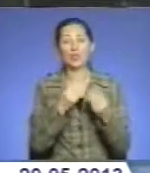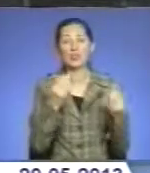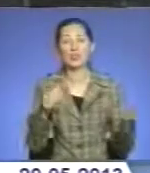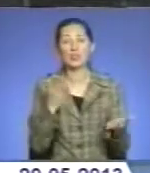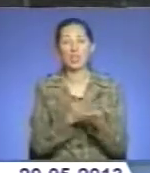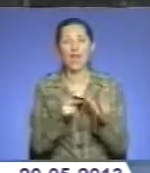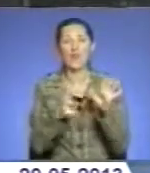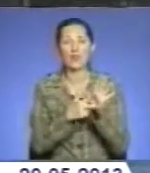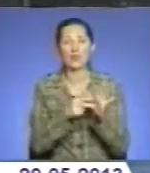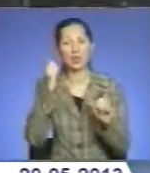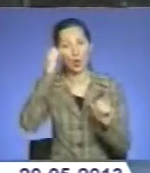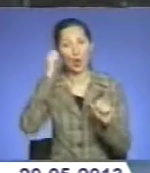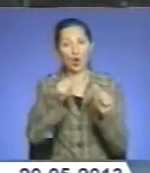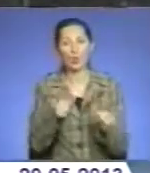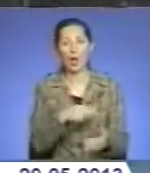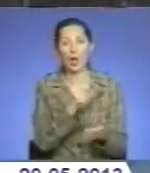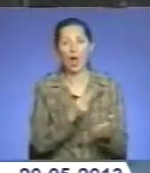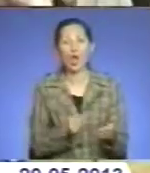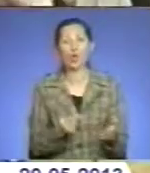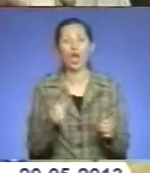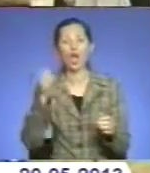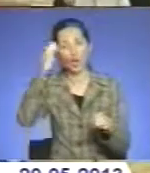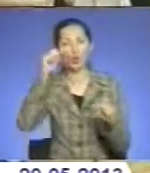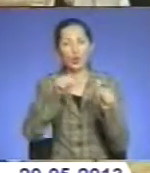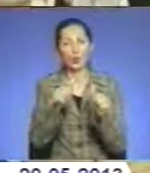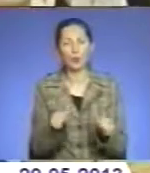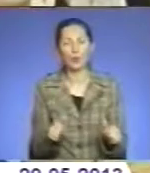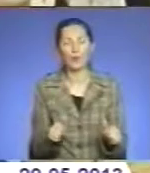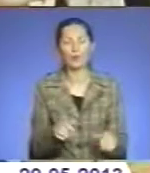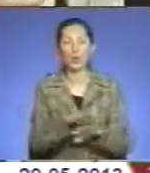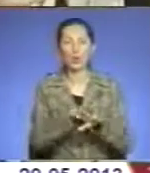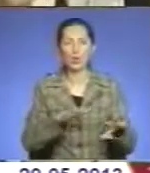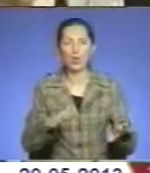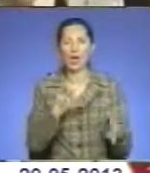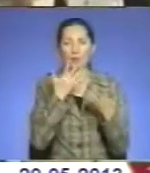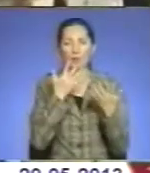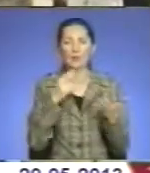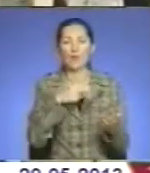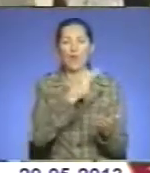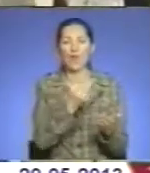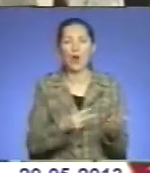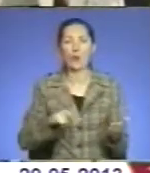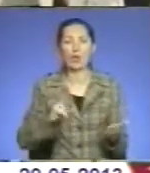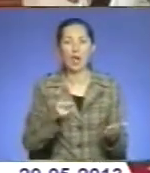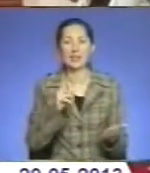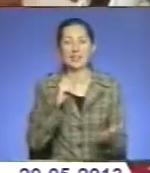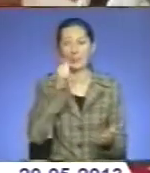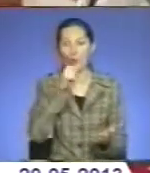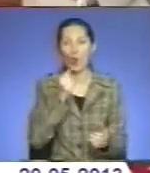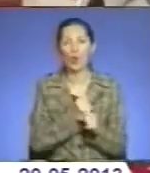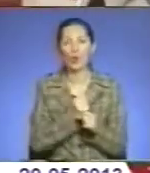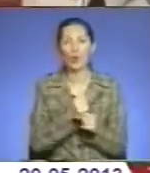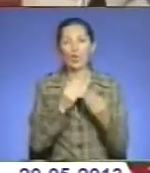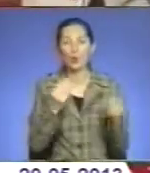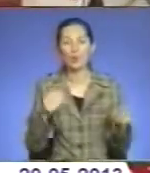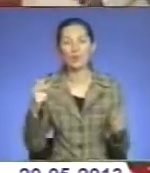– рельєфи і скульптури. Деталі в сюжеті. У залі запах фарби і лаку. За 100 років роботи музею тут втретє зробили